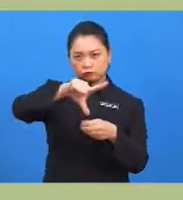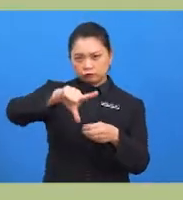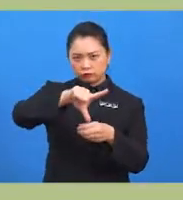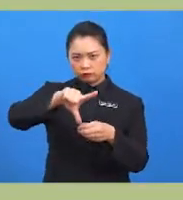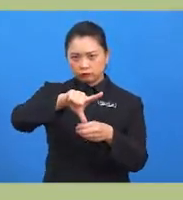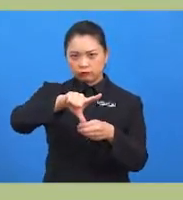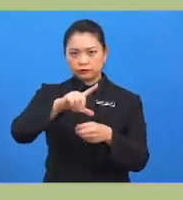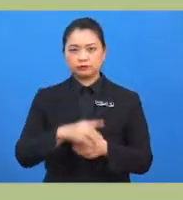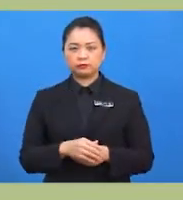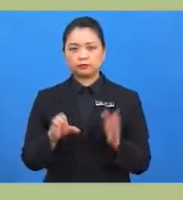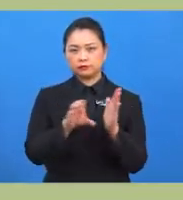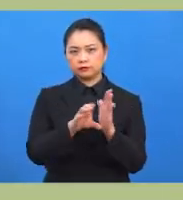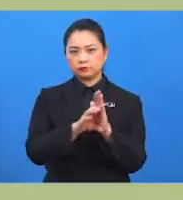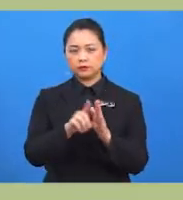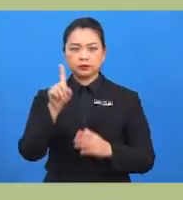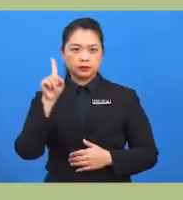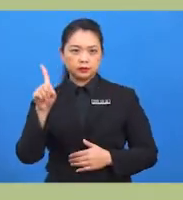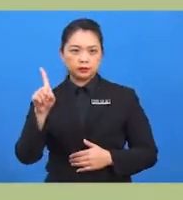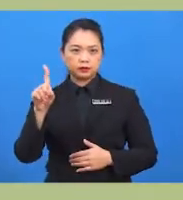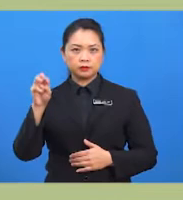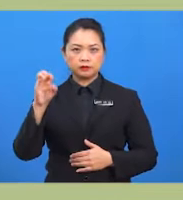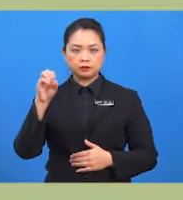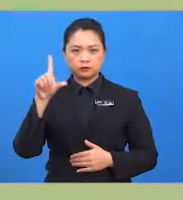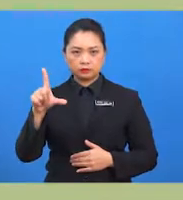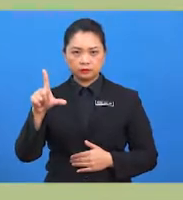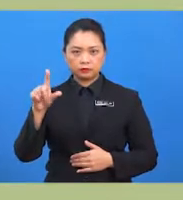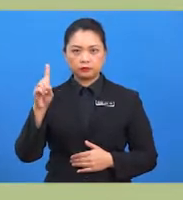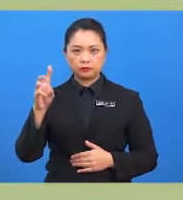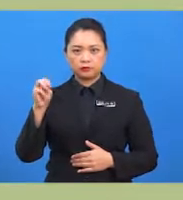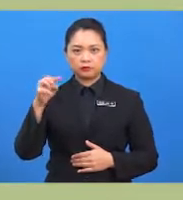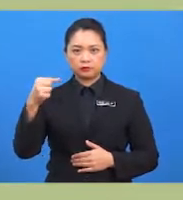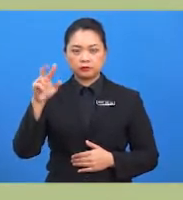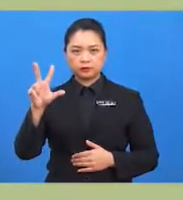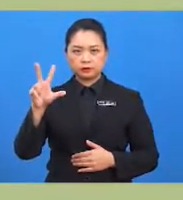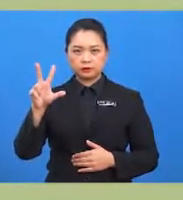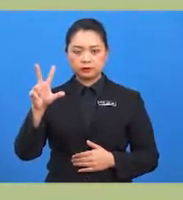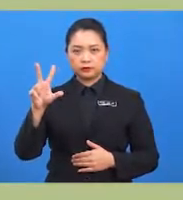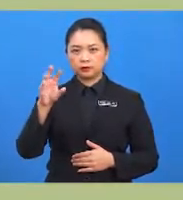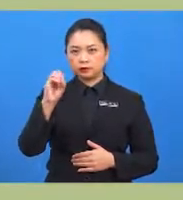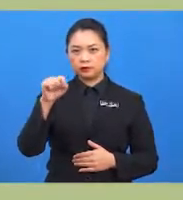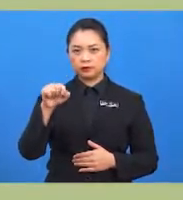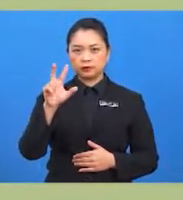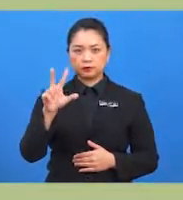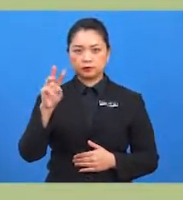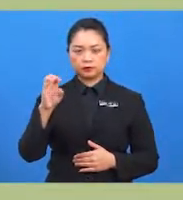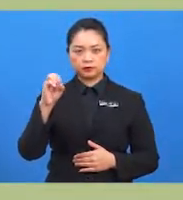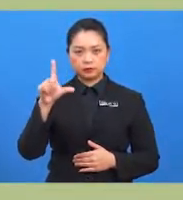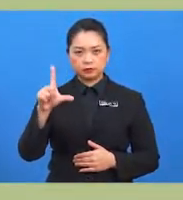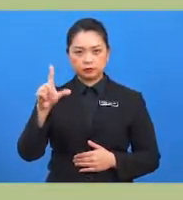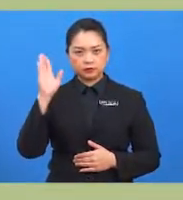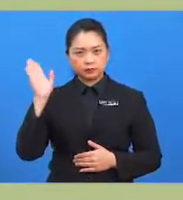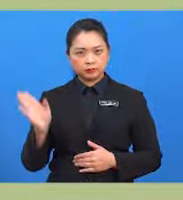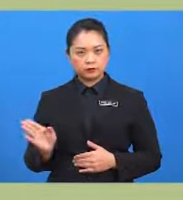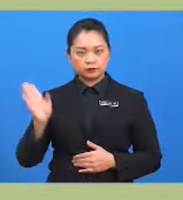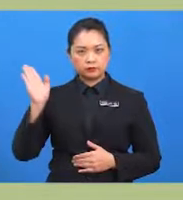contohnya satu Mal pedas ini terpadu kosong perpuluhan tiga Mal pedes ini